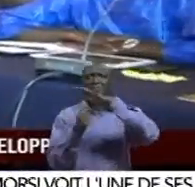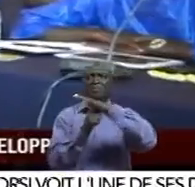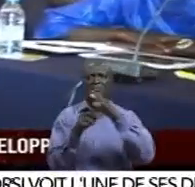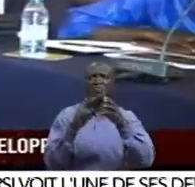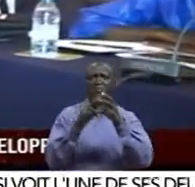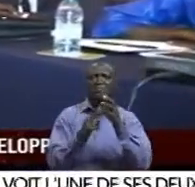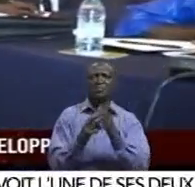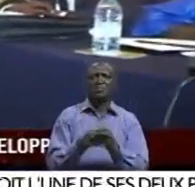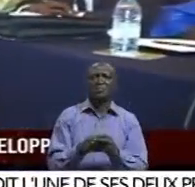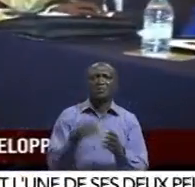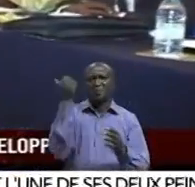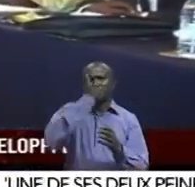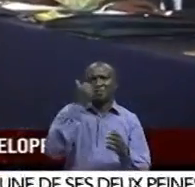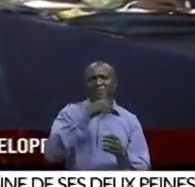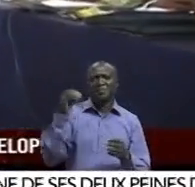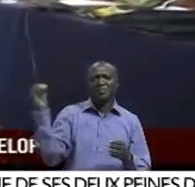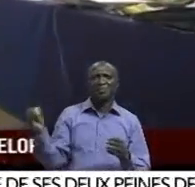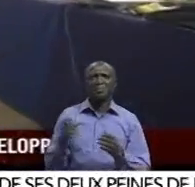de